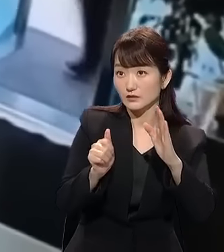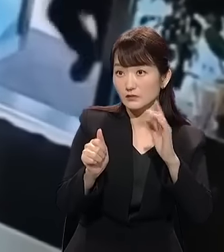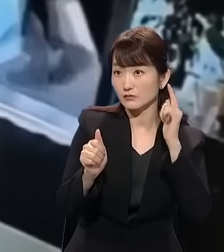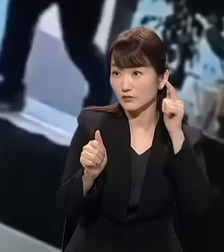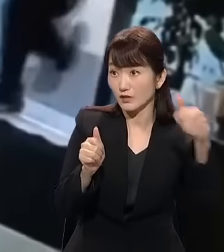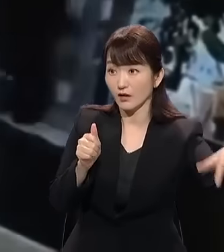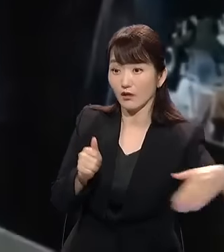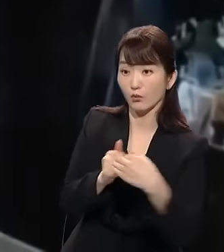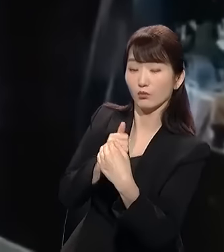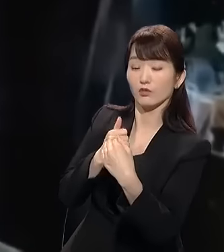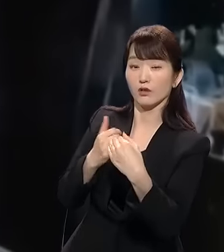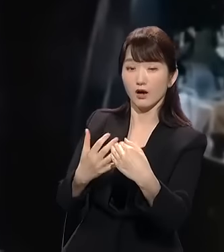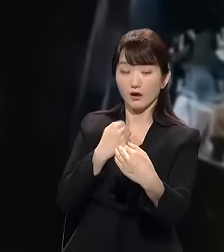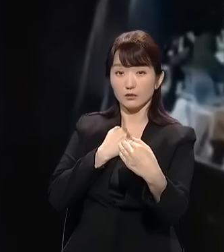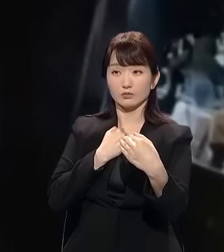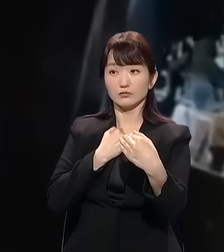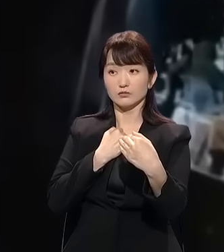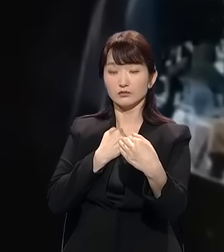저기서 차가